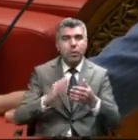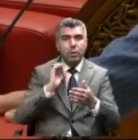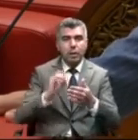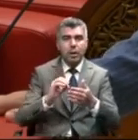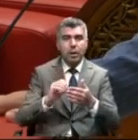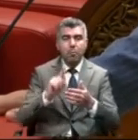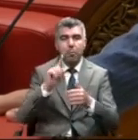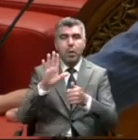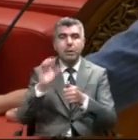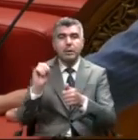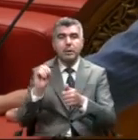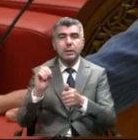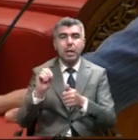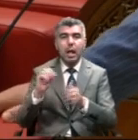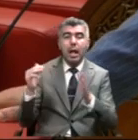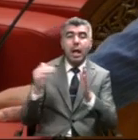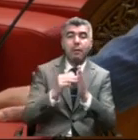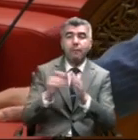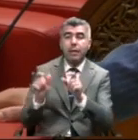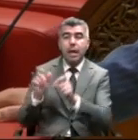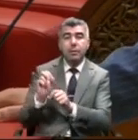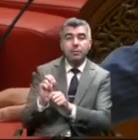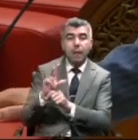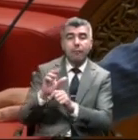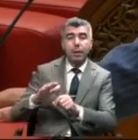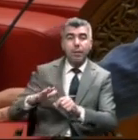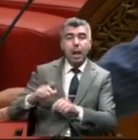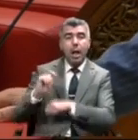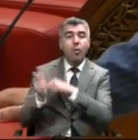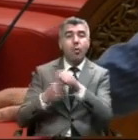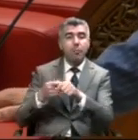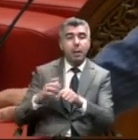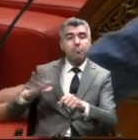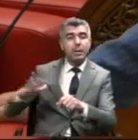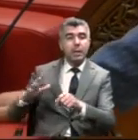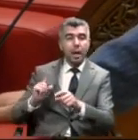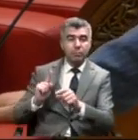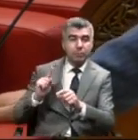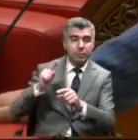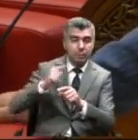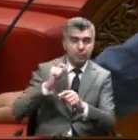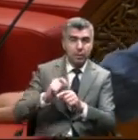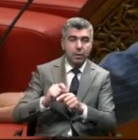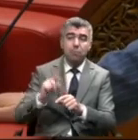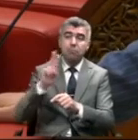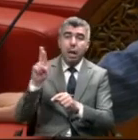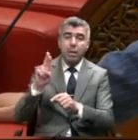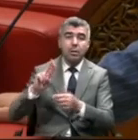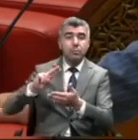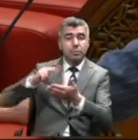160,000 مهاجر واما كيف جاء في التعليمات الملكيه سيدنا الله